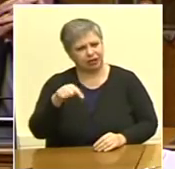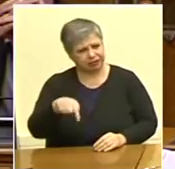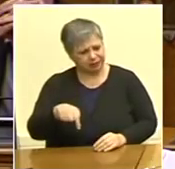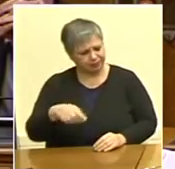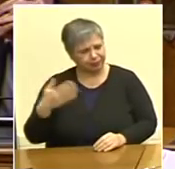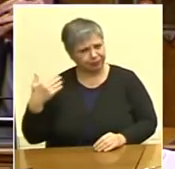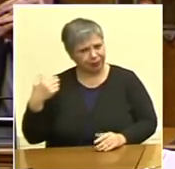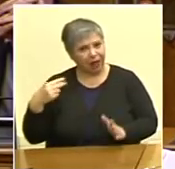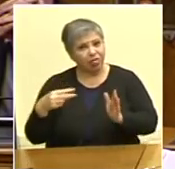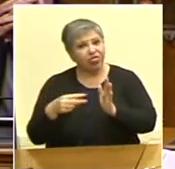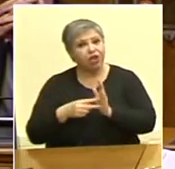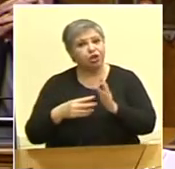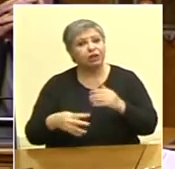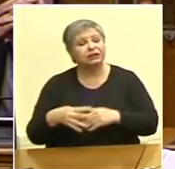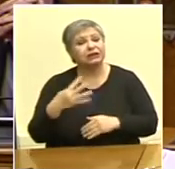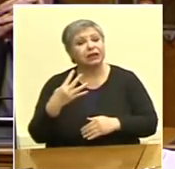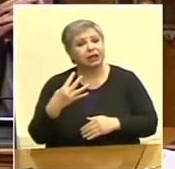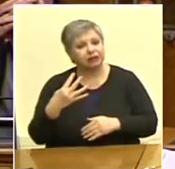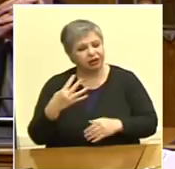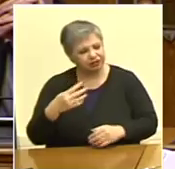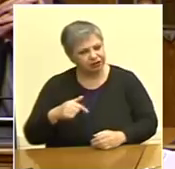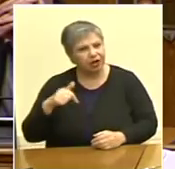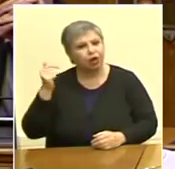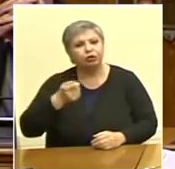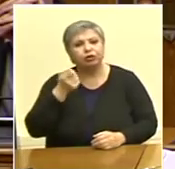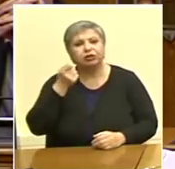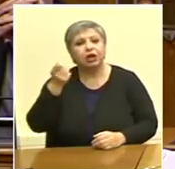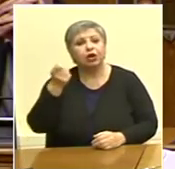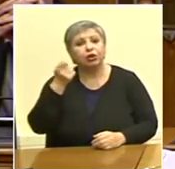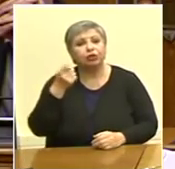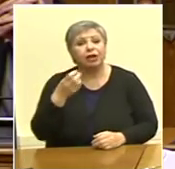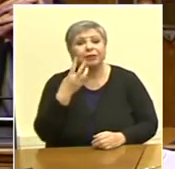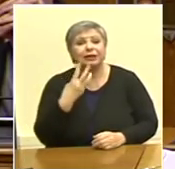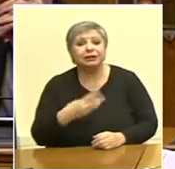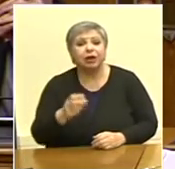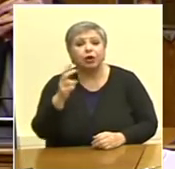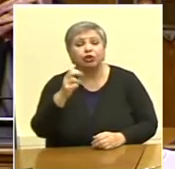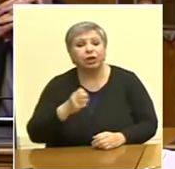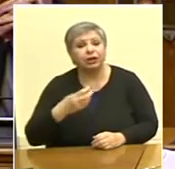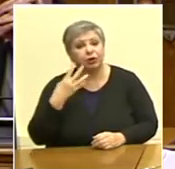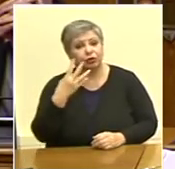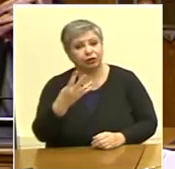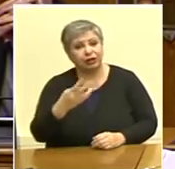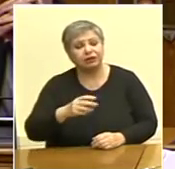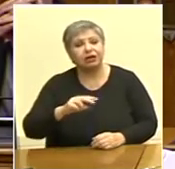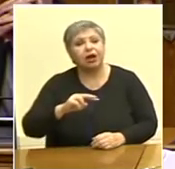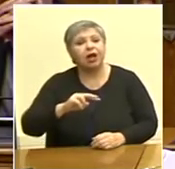2014, λοιπόν, το δημόσιο χρέος της χώρας ήταν 324 δισεκατομμύρια ευρώ, 1.